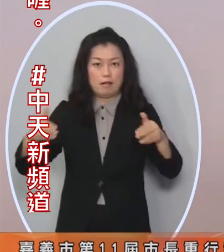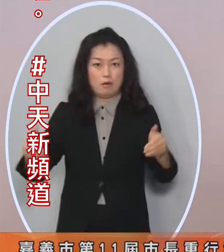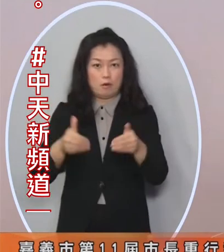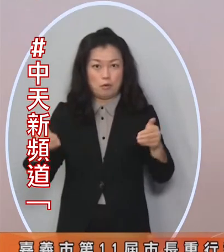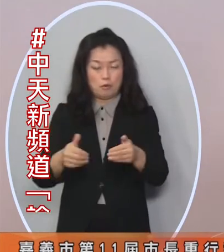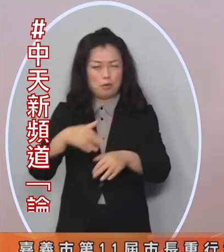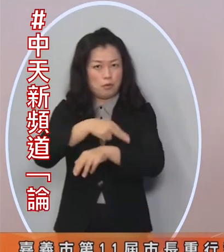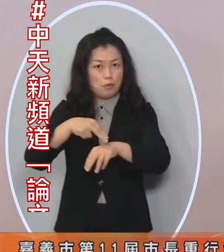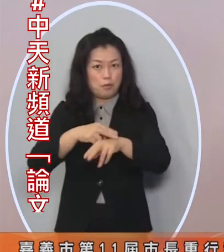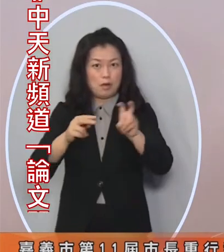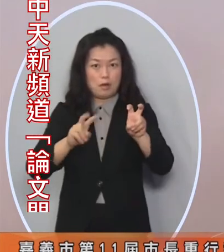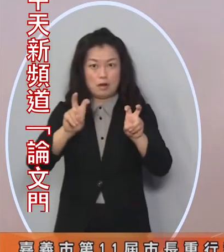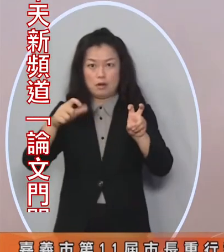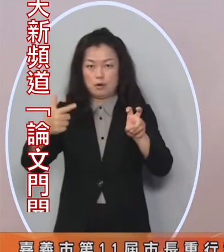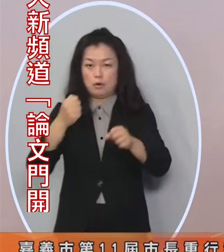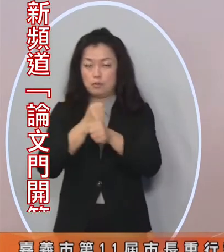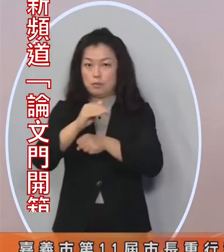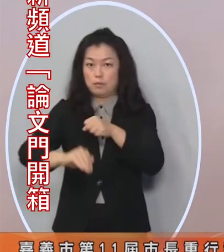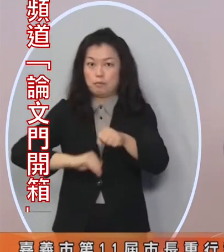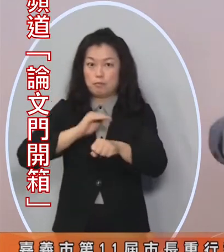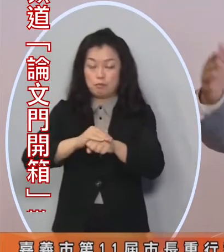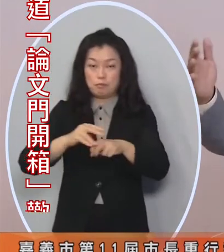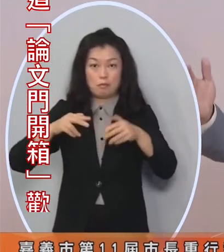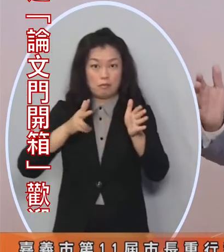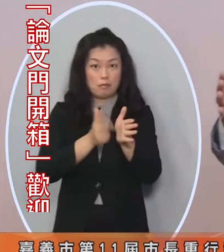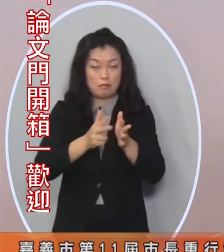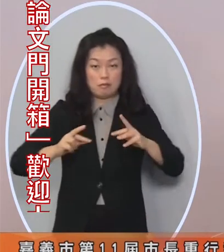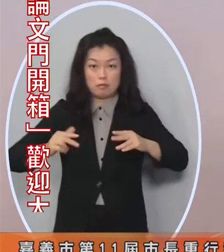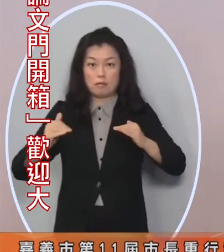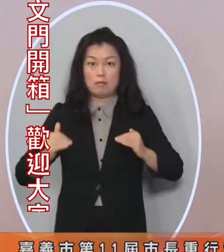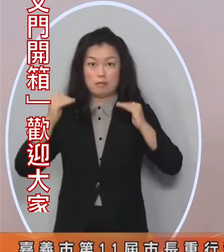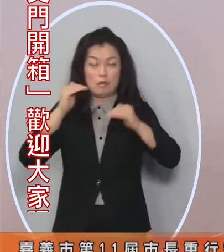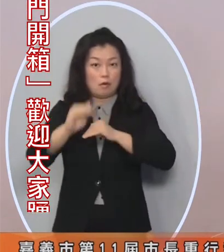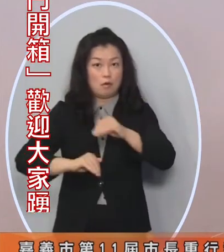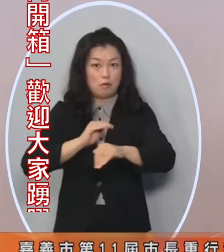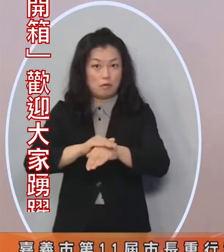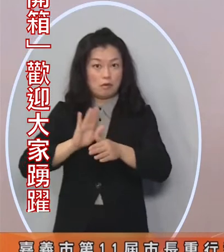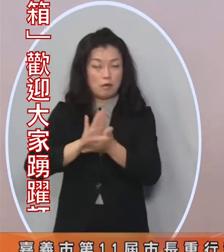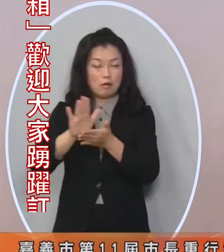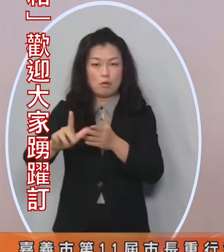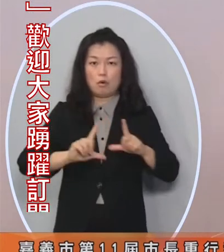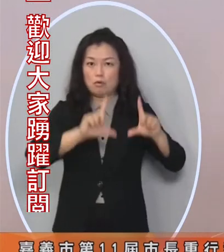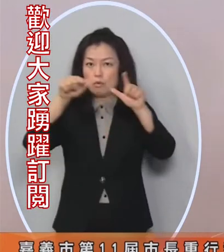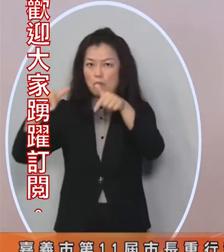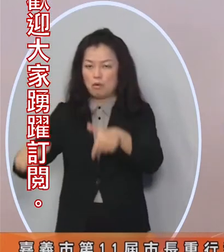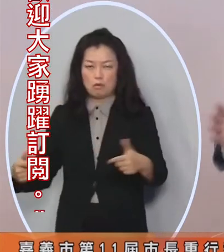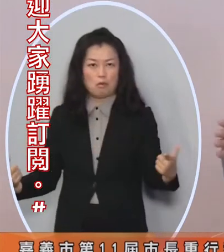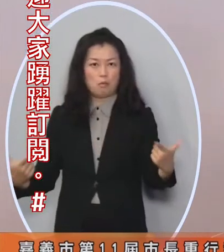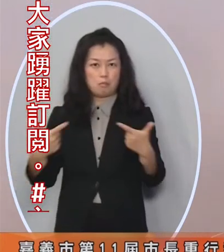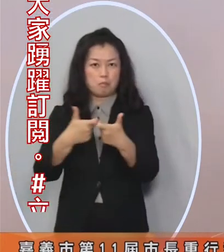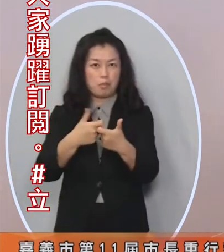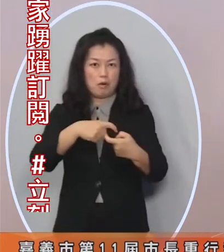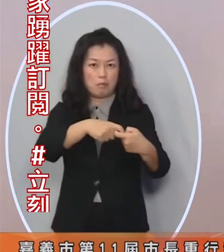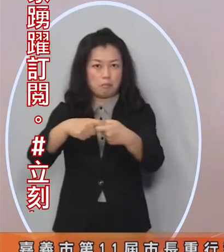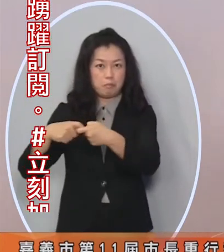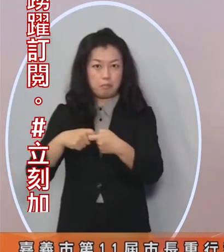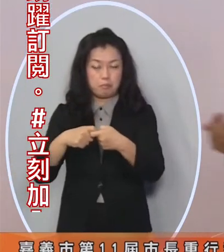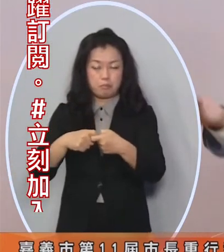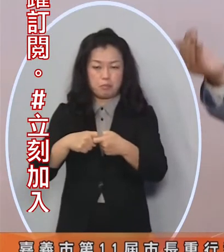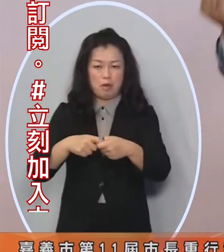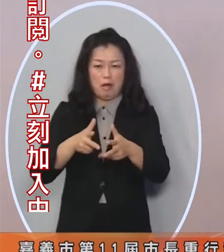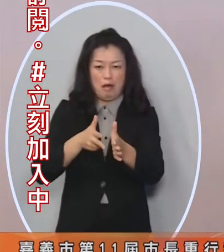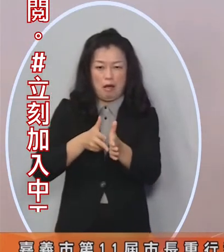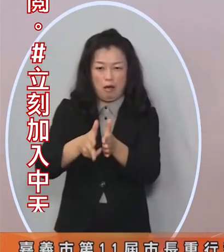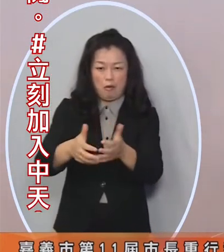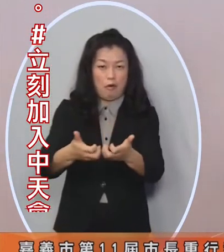2026年能够完成。铁路高架完成后，可以让东西区缝合，不再因为一条铁路分隔东西区发展，